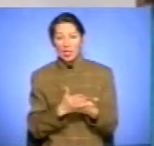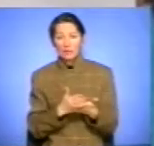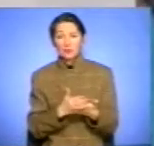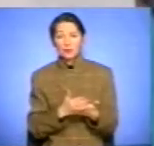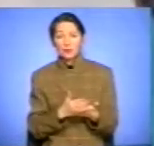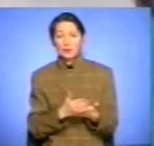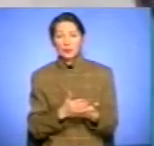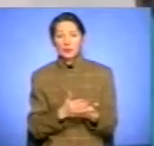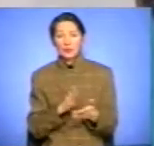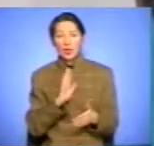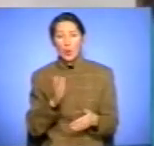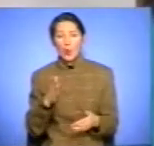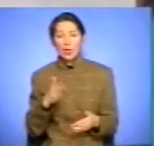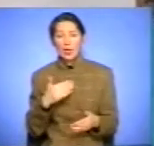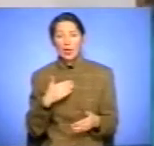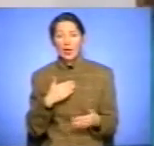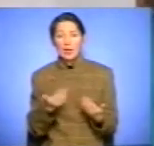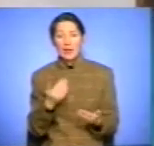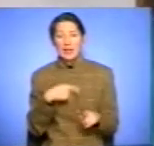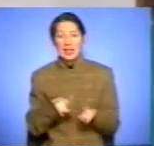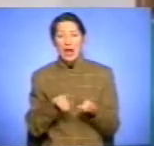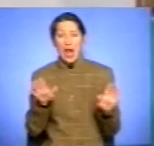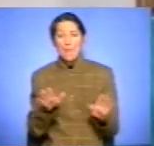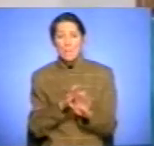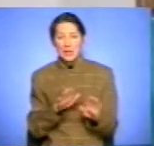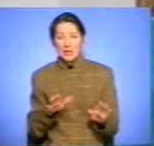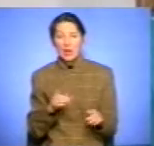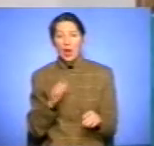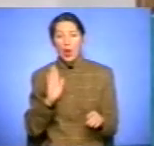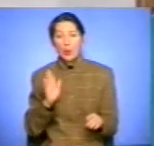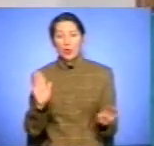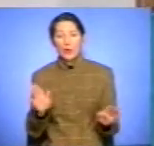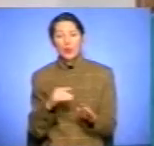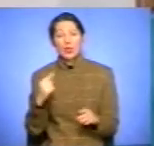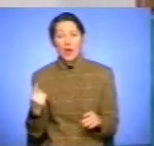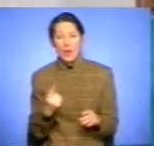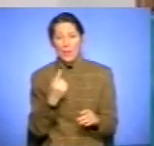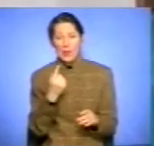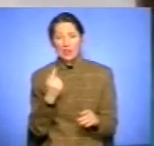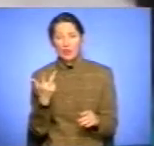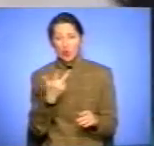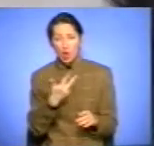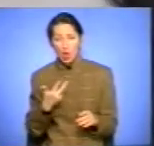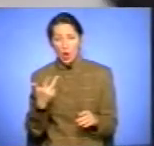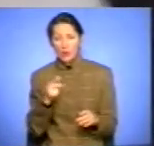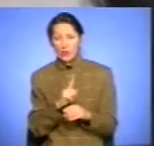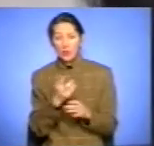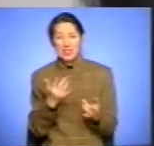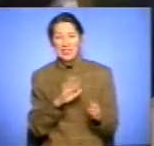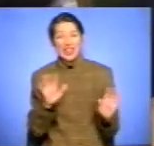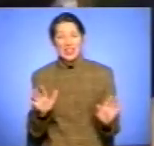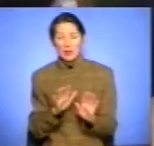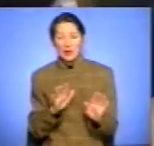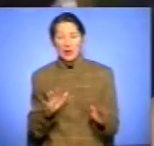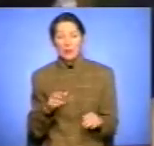буде навіть така пісня Ми її ще ніколи не виконували яку ми будемо виконувати в трьох в Тернополі Ми ще не виконували цю